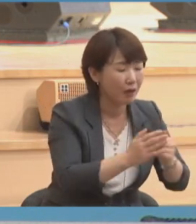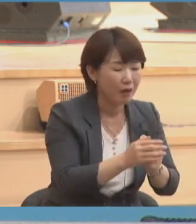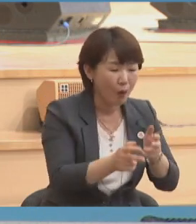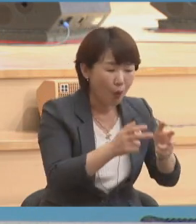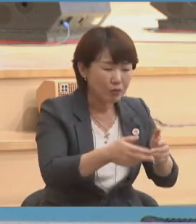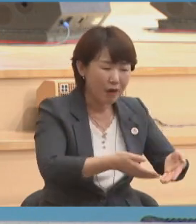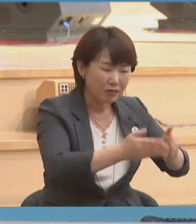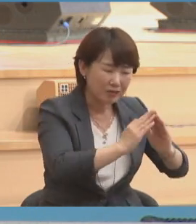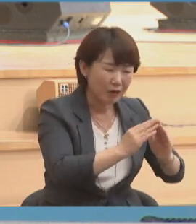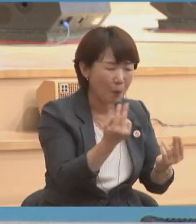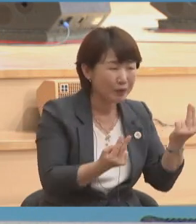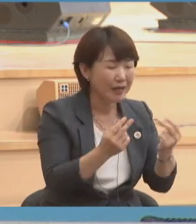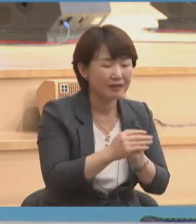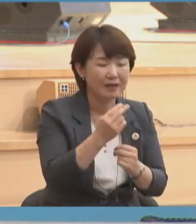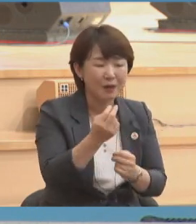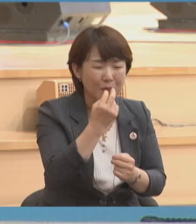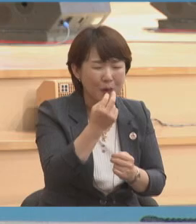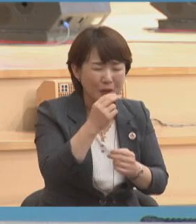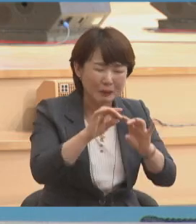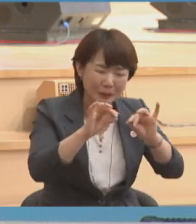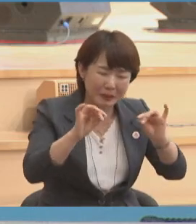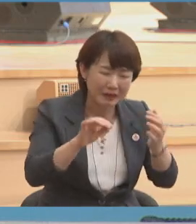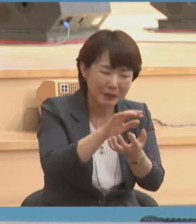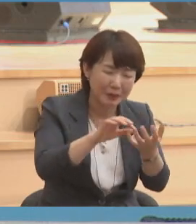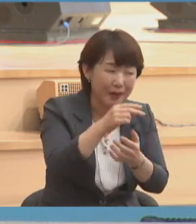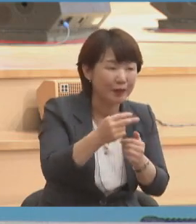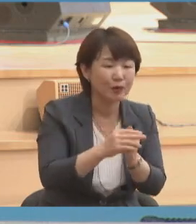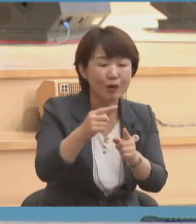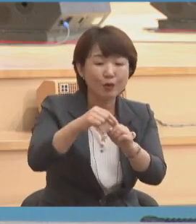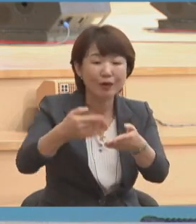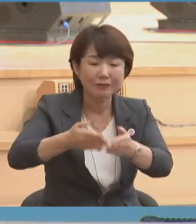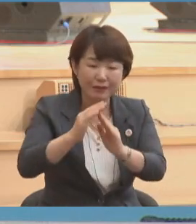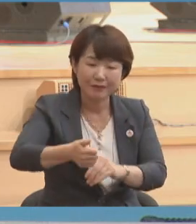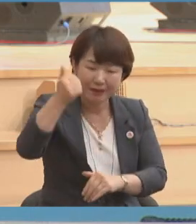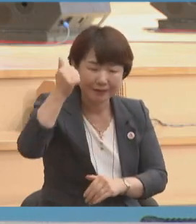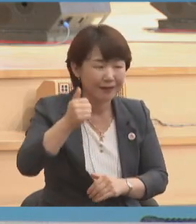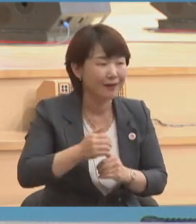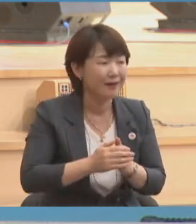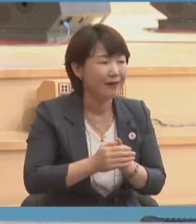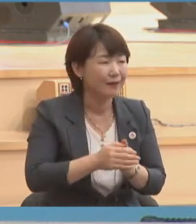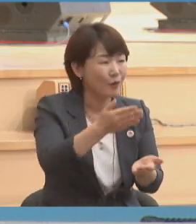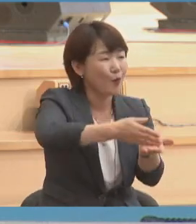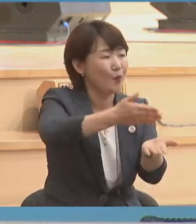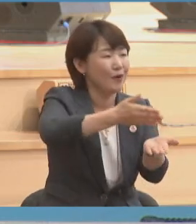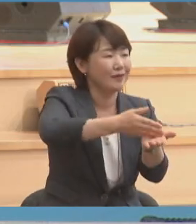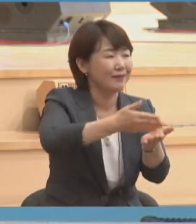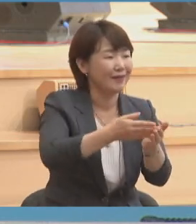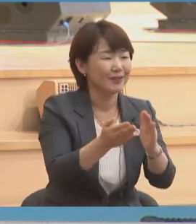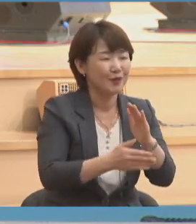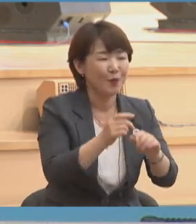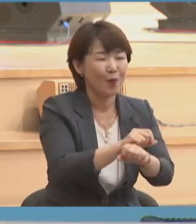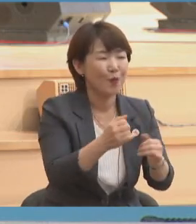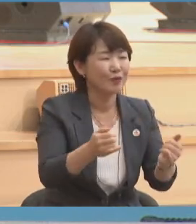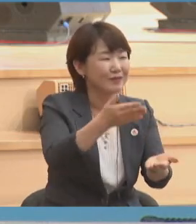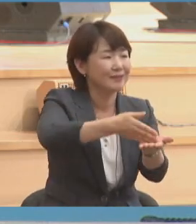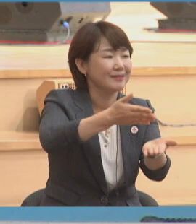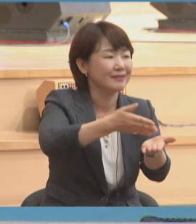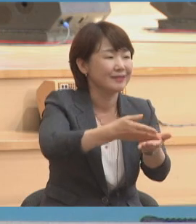바에는 공해를 유발해도 교회를 짓는 게 낫지 않겠느냐는 거예요. 공무원이 나서서 설득하는